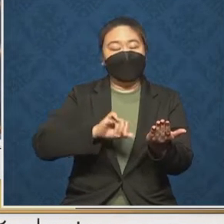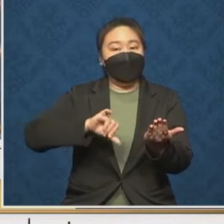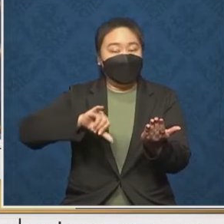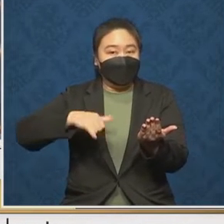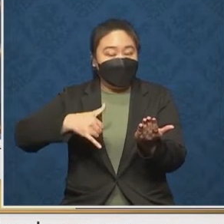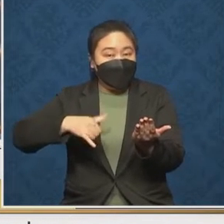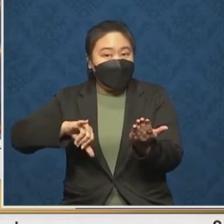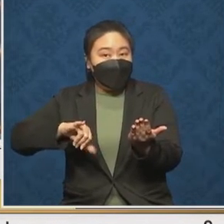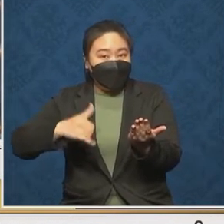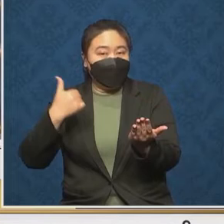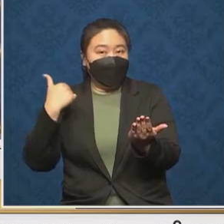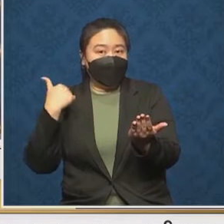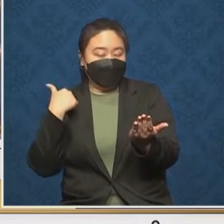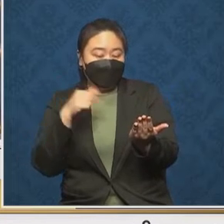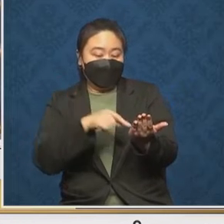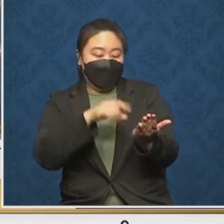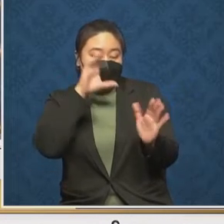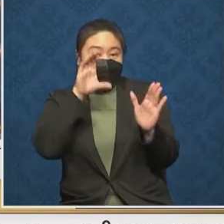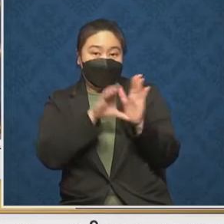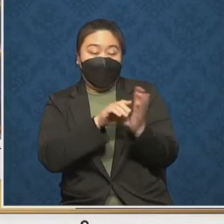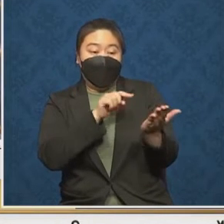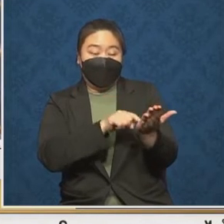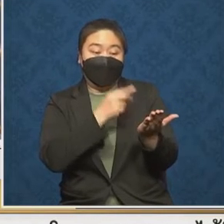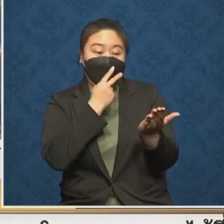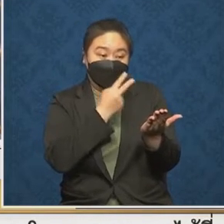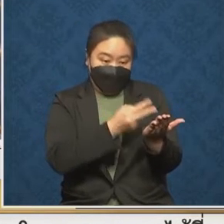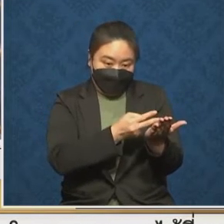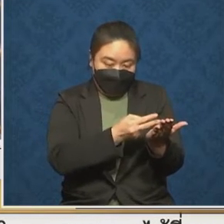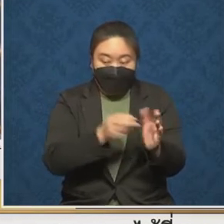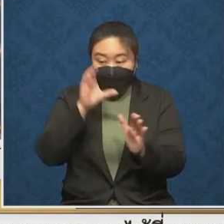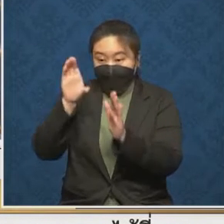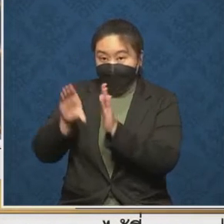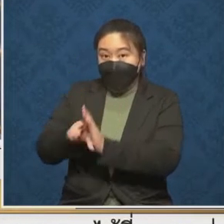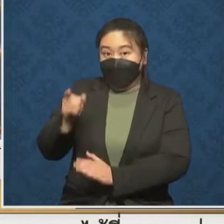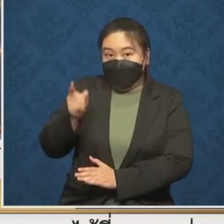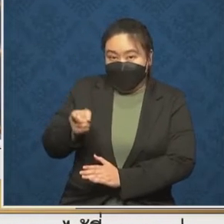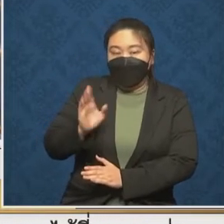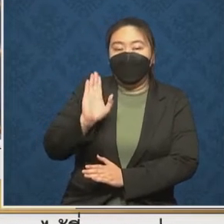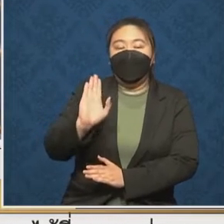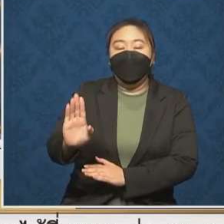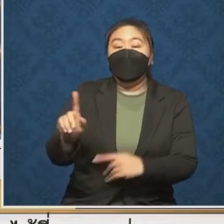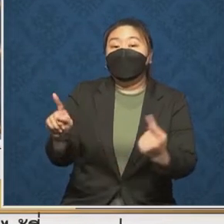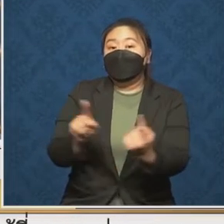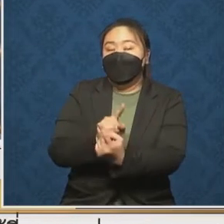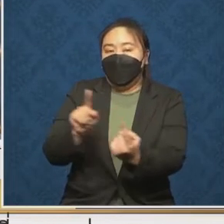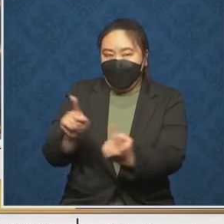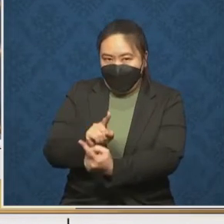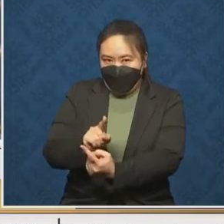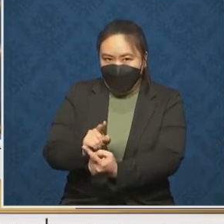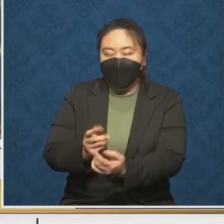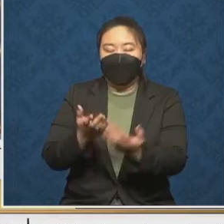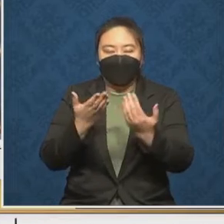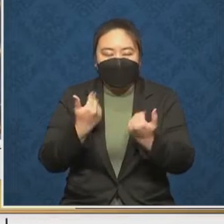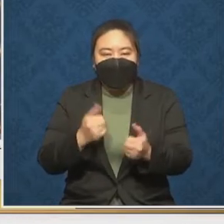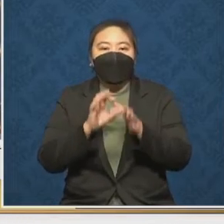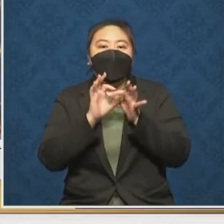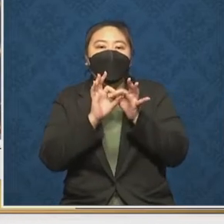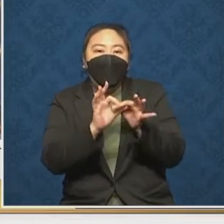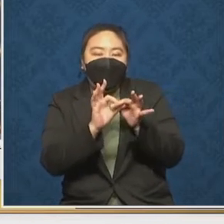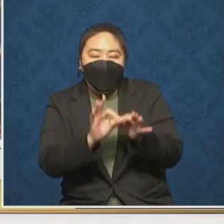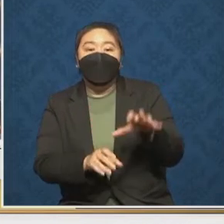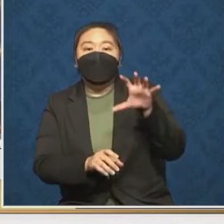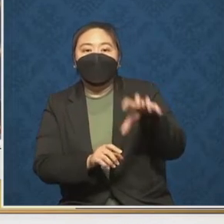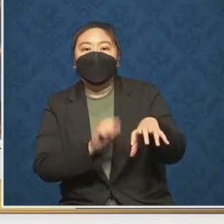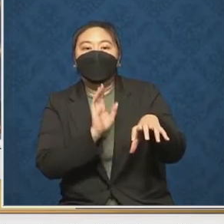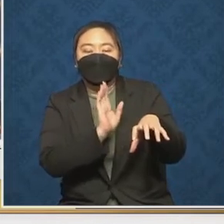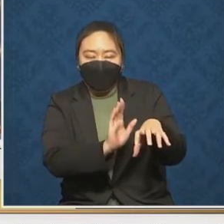กับภาพฟเป็จิของสันคมก็เลยเป็ห่วงสสถาบพรคโกก้าวว่าท่านต้องทำหนังนั้คืส